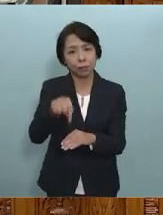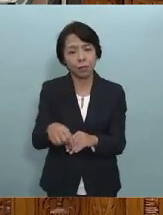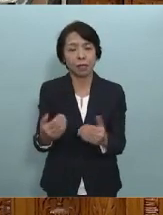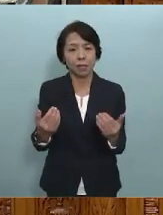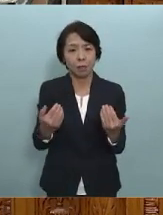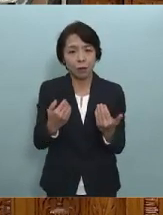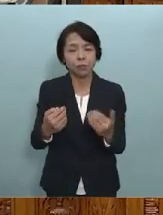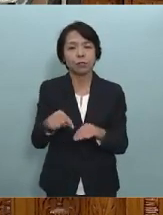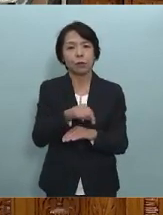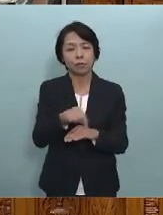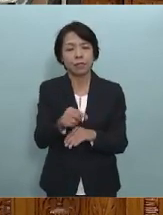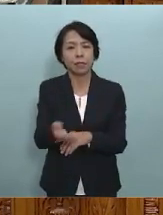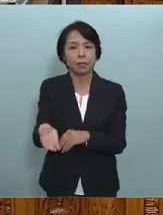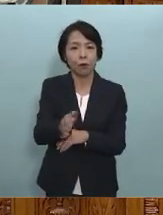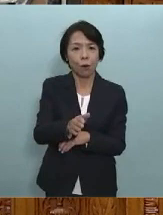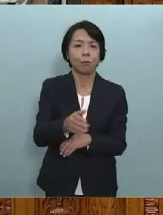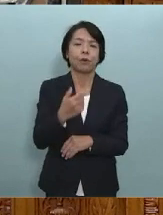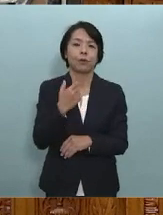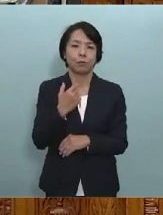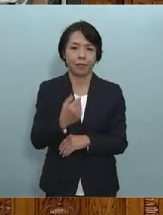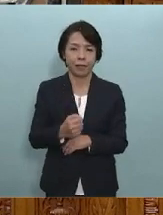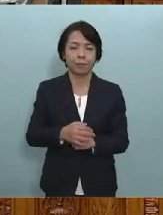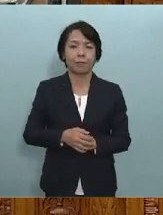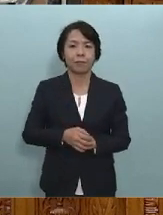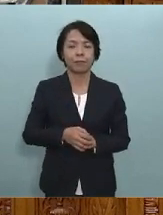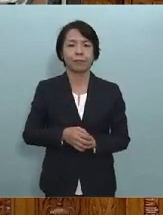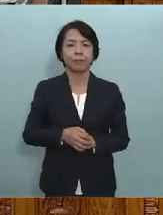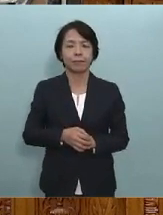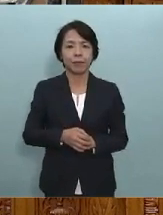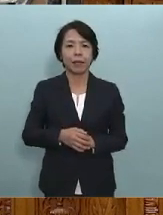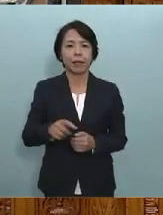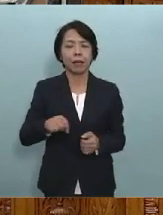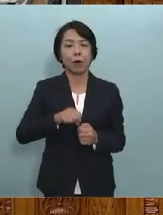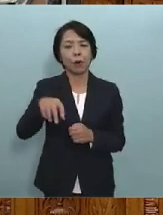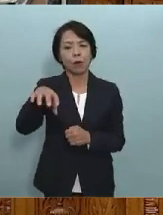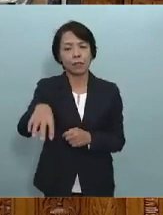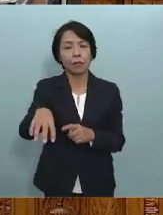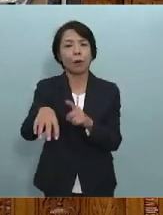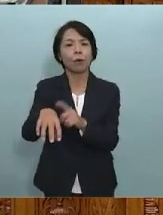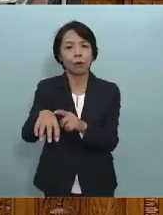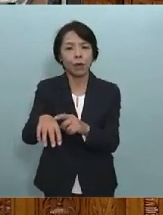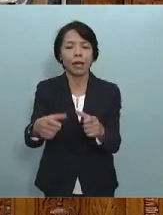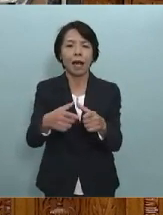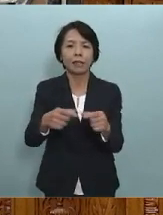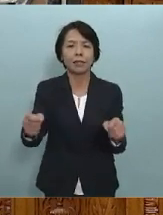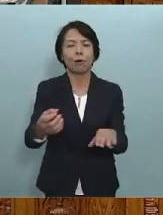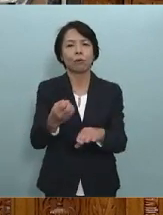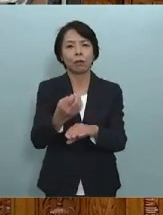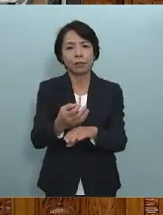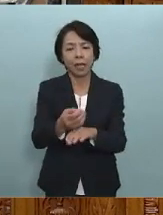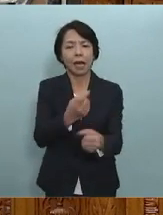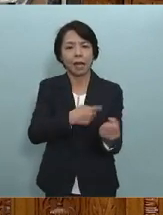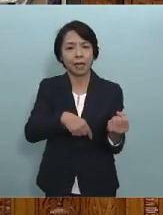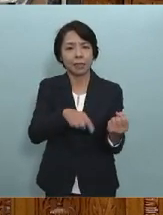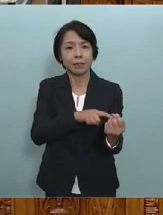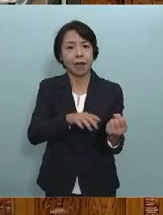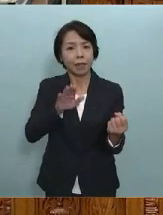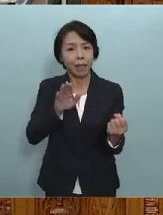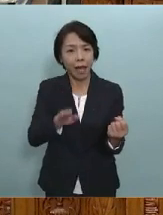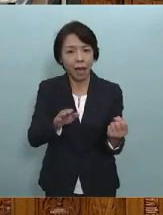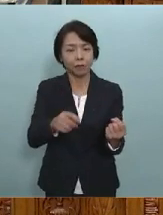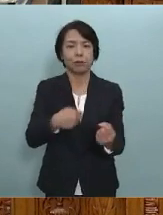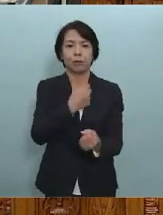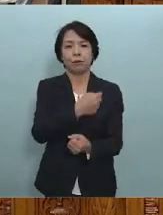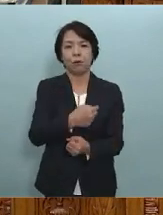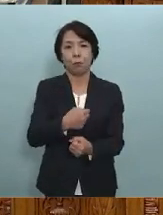政策え盛り込むこととしておりますえ地方こそ日本の宝底力であるとの強い思い